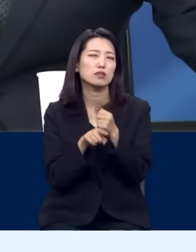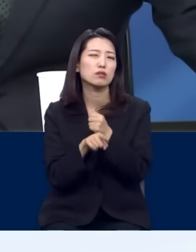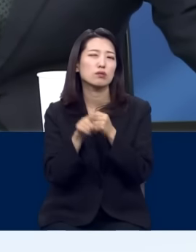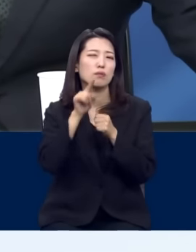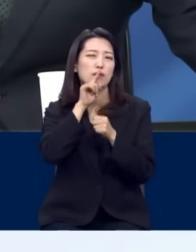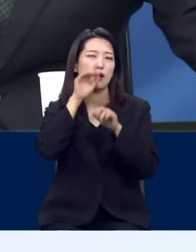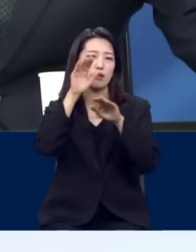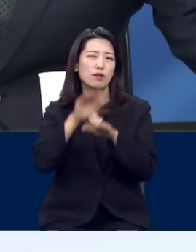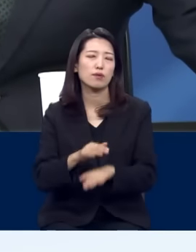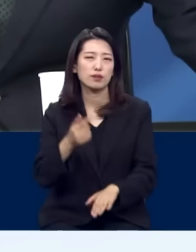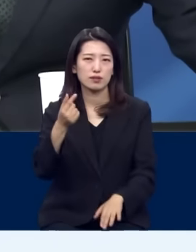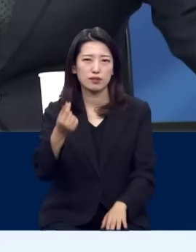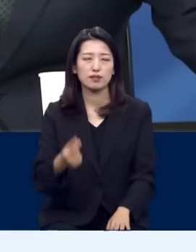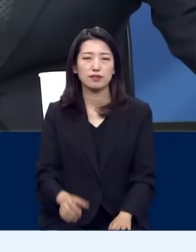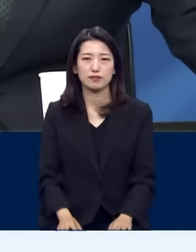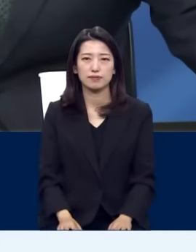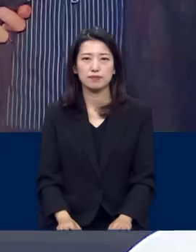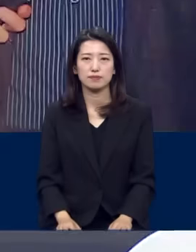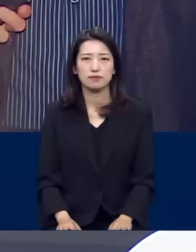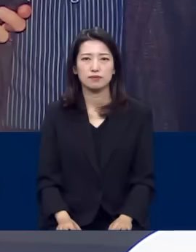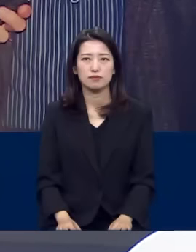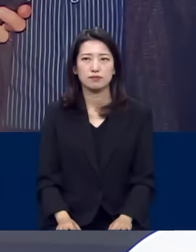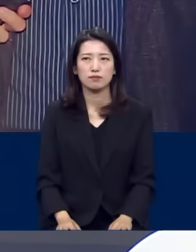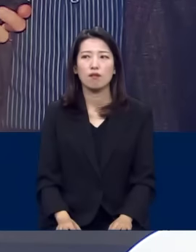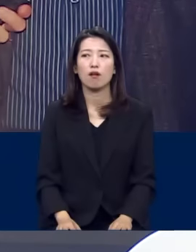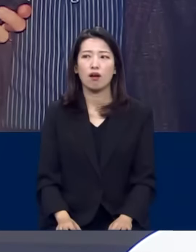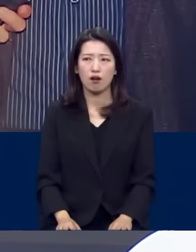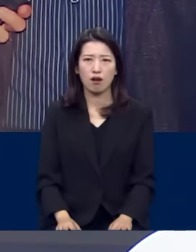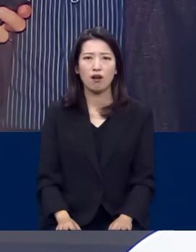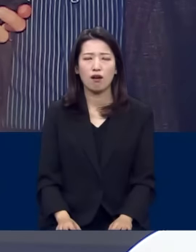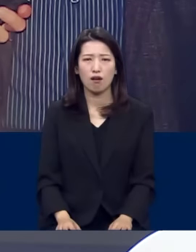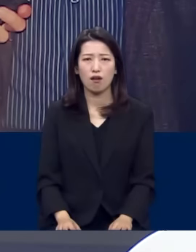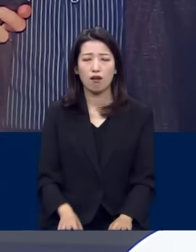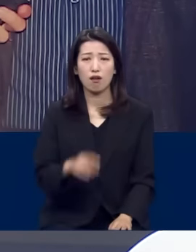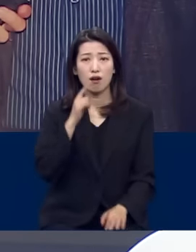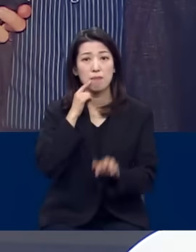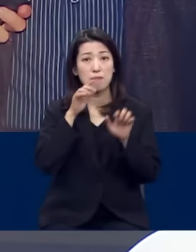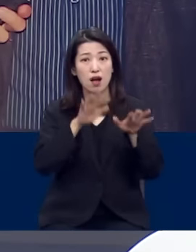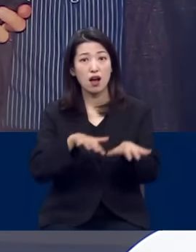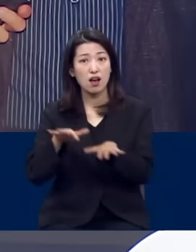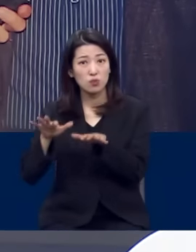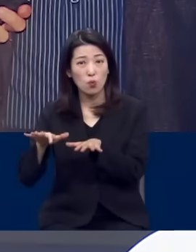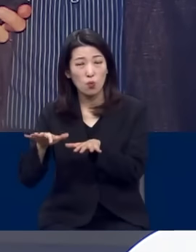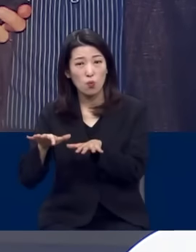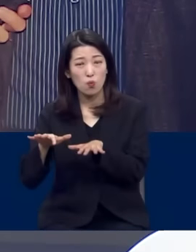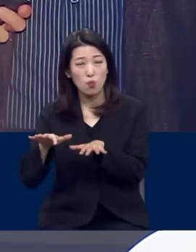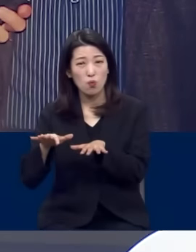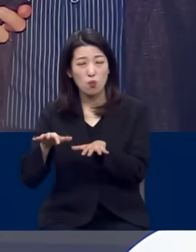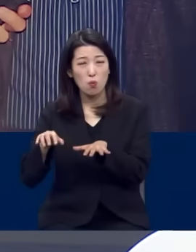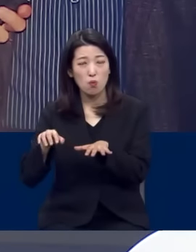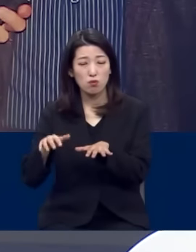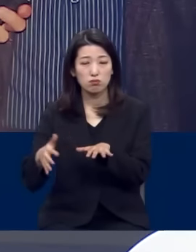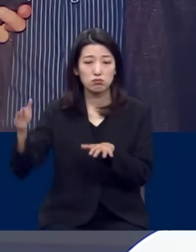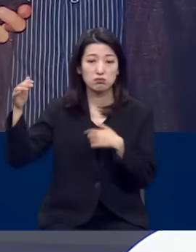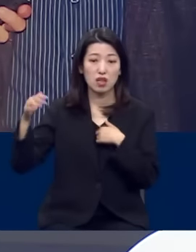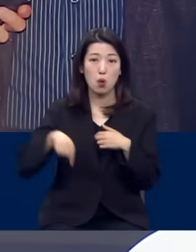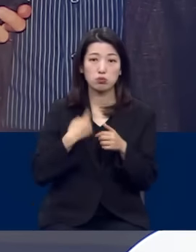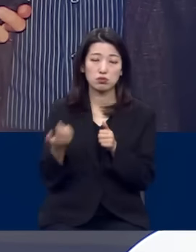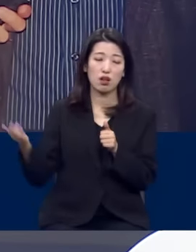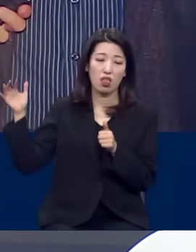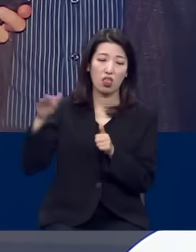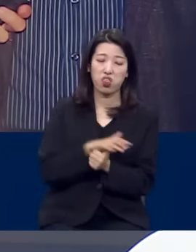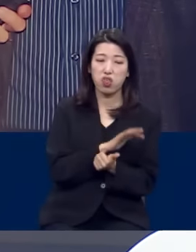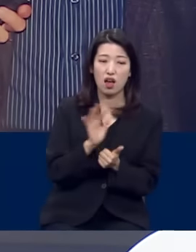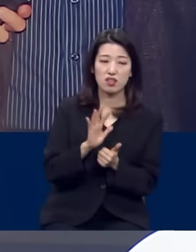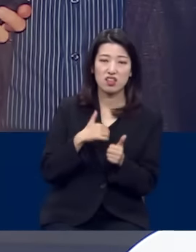생각이 됩니다 저 말투엔 말이죠네 파도가 나 혼자한 만 오냐네 옆에 있 사람도 다 같이 지금 파도를 뒤집어 쓰는